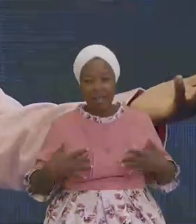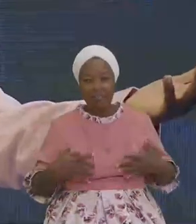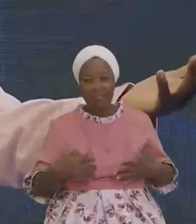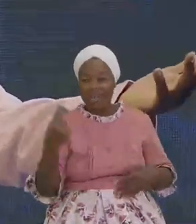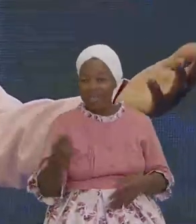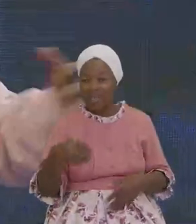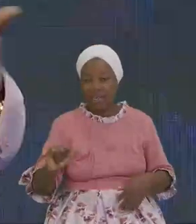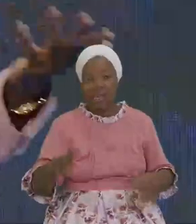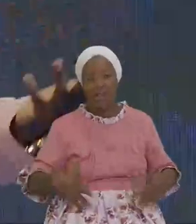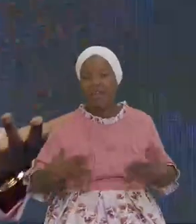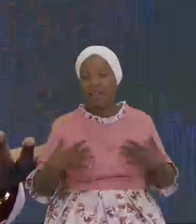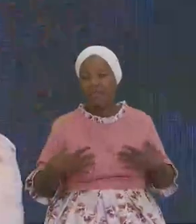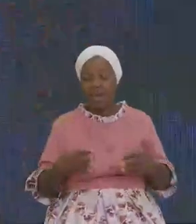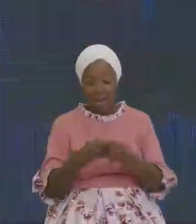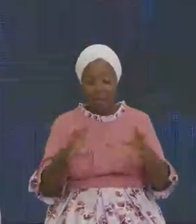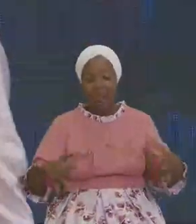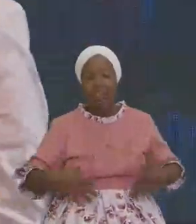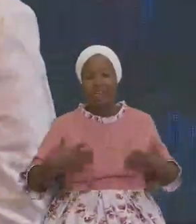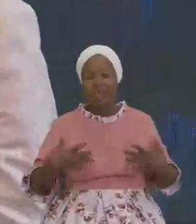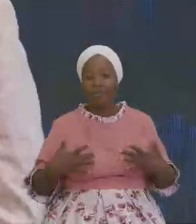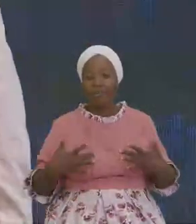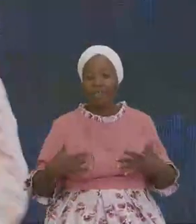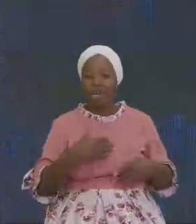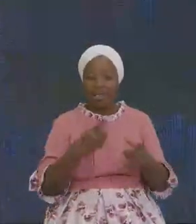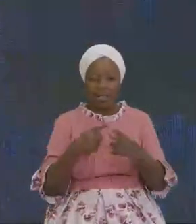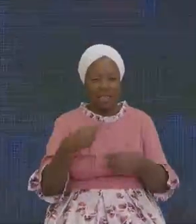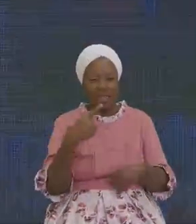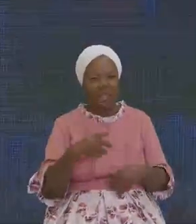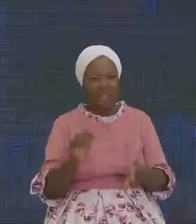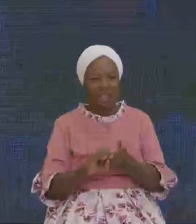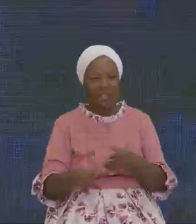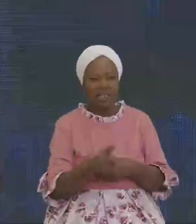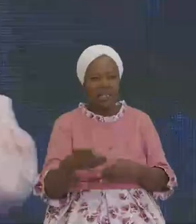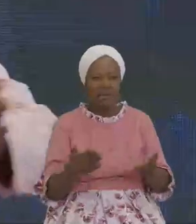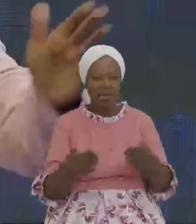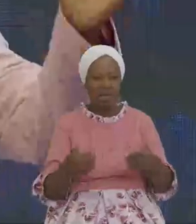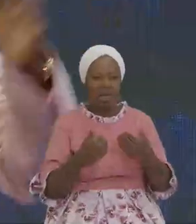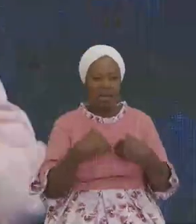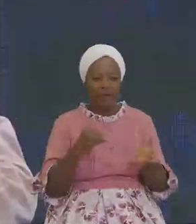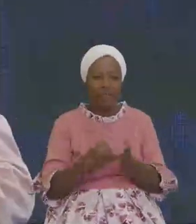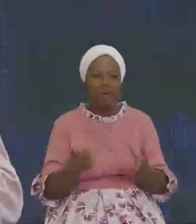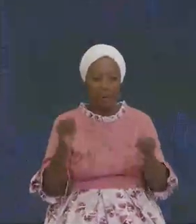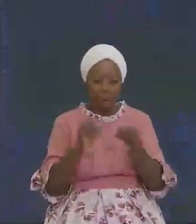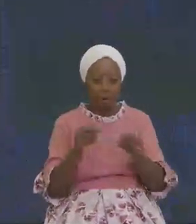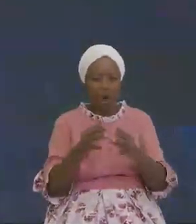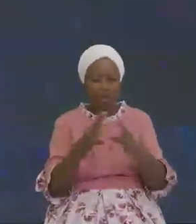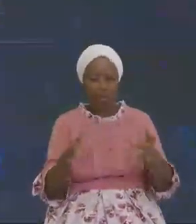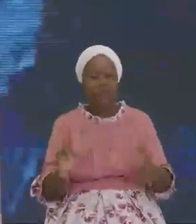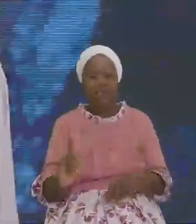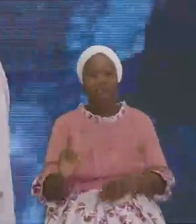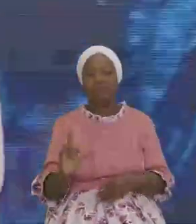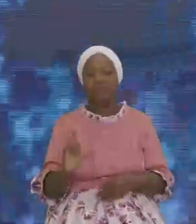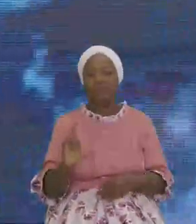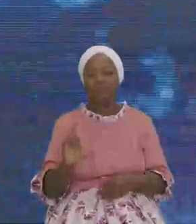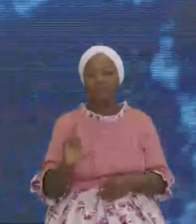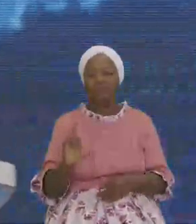Il veut que tu aies la vie éternelle, la vie abondante. Alors il dit, afin qu'il